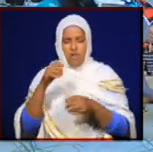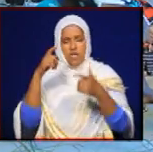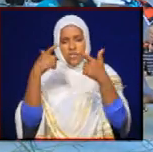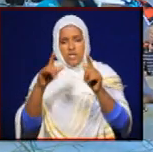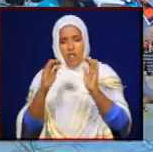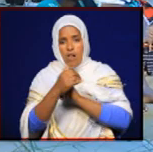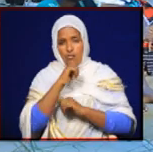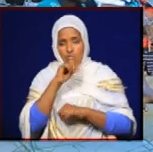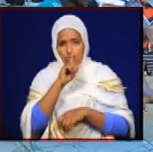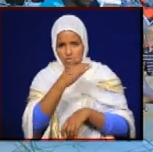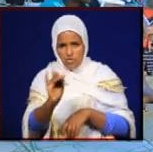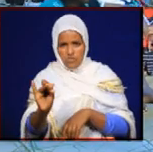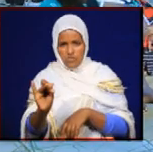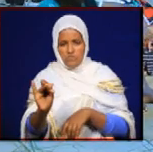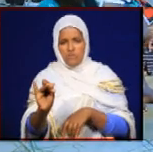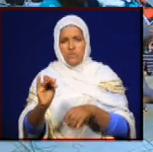አለመታደል ነው